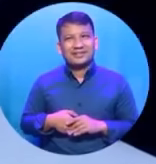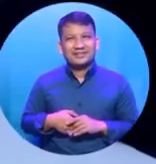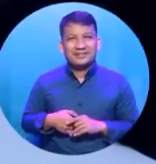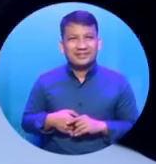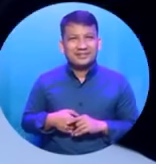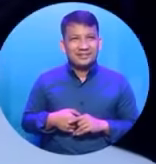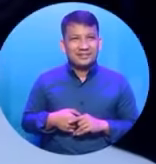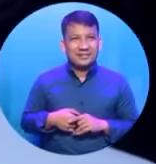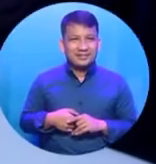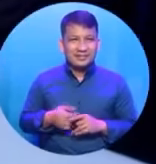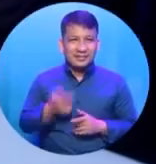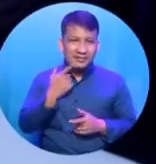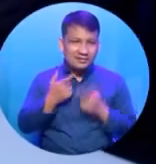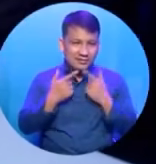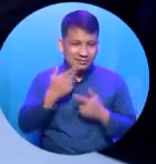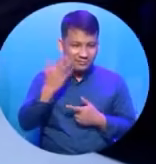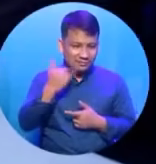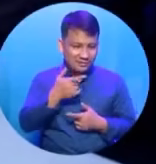Hindi mo nga alam kung saan.